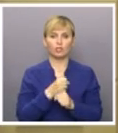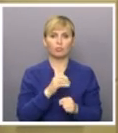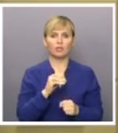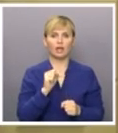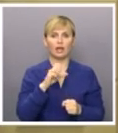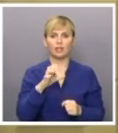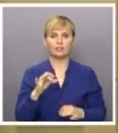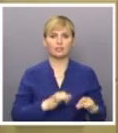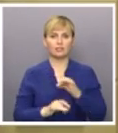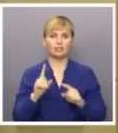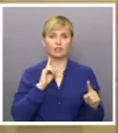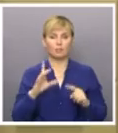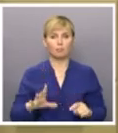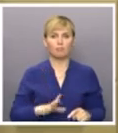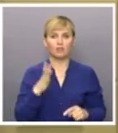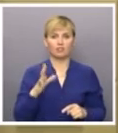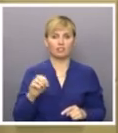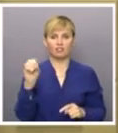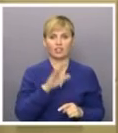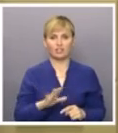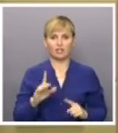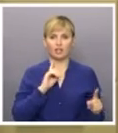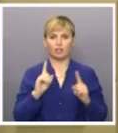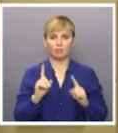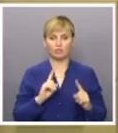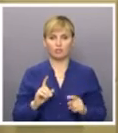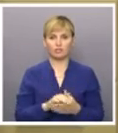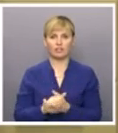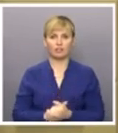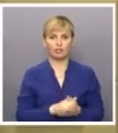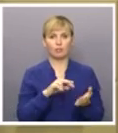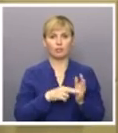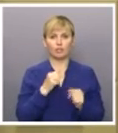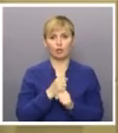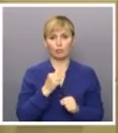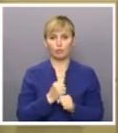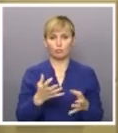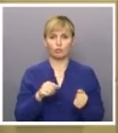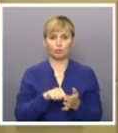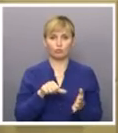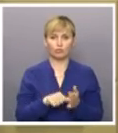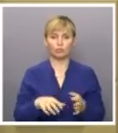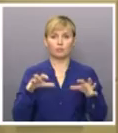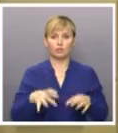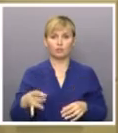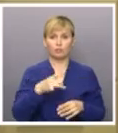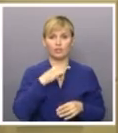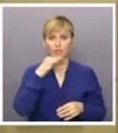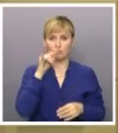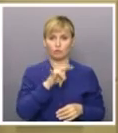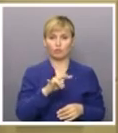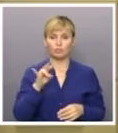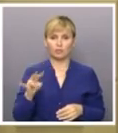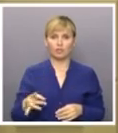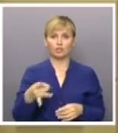на заседании Высшего Евразийского экономического совета. Планируется, что в его работе примут участие президенты Республики Казахстан Нурсултан